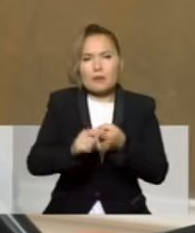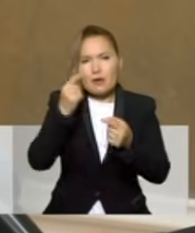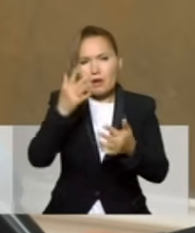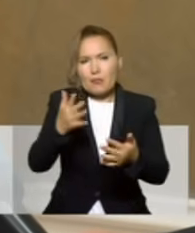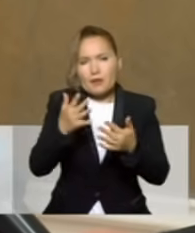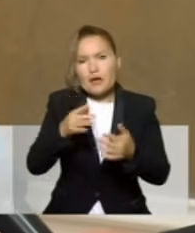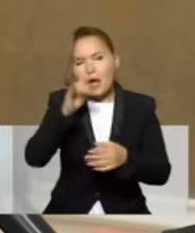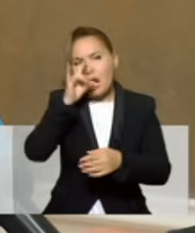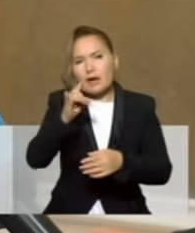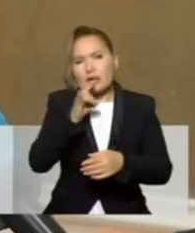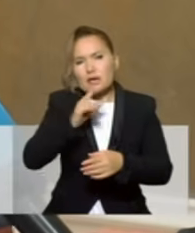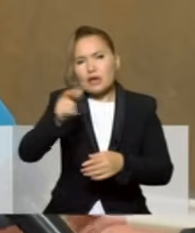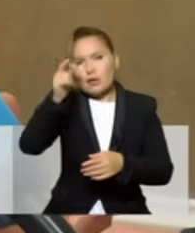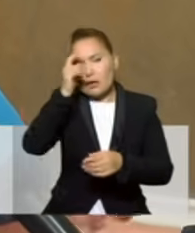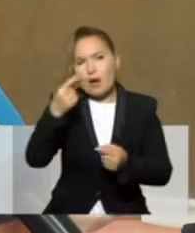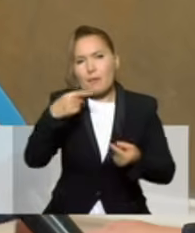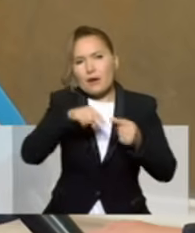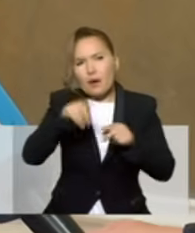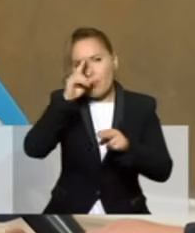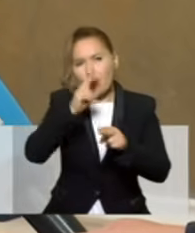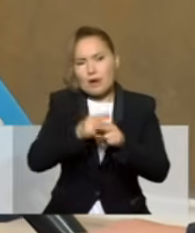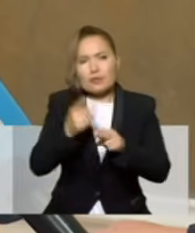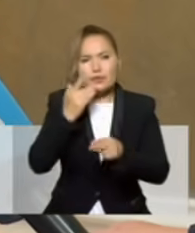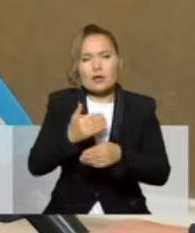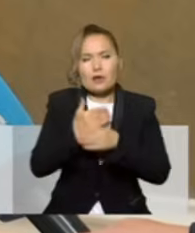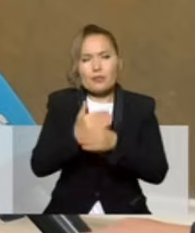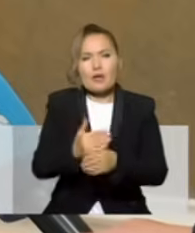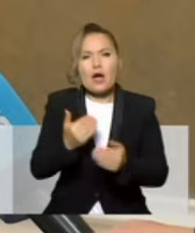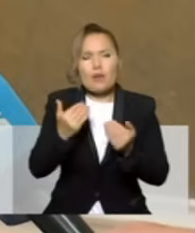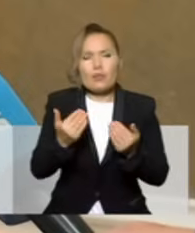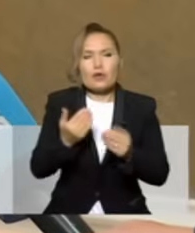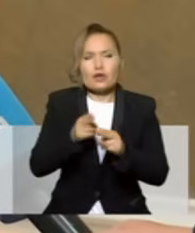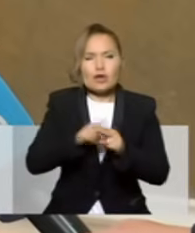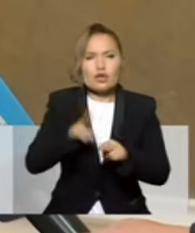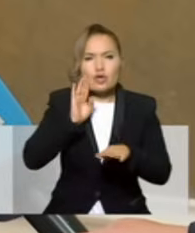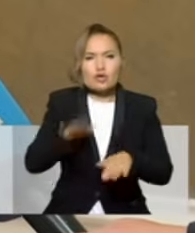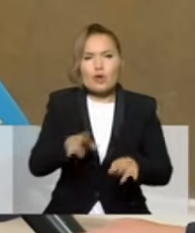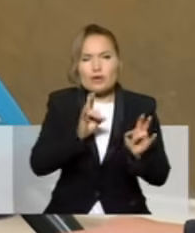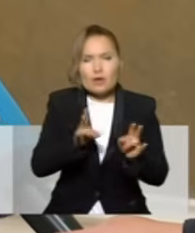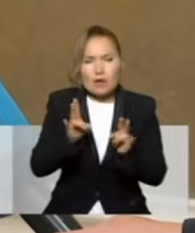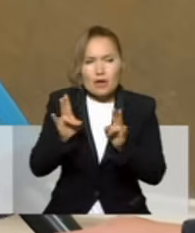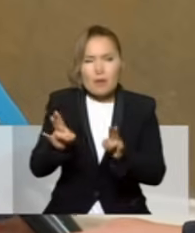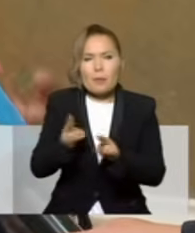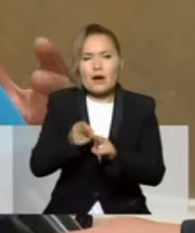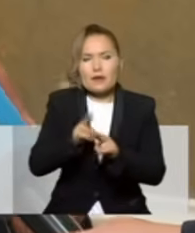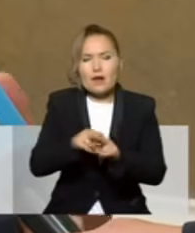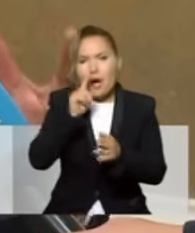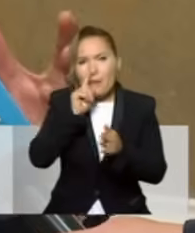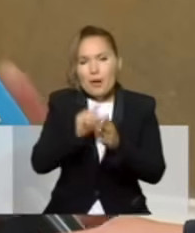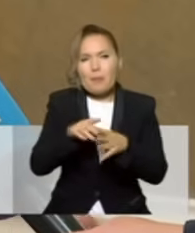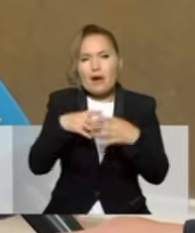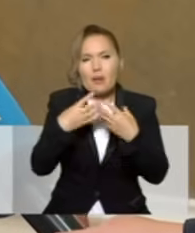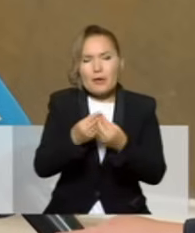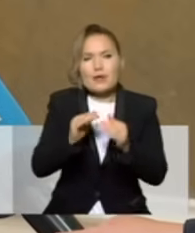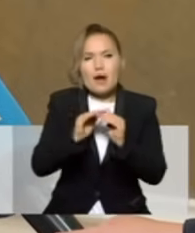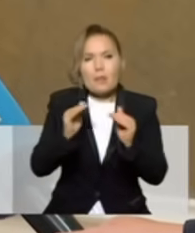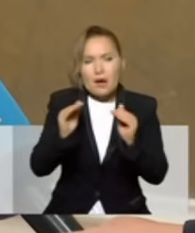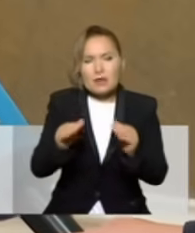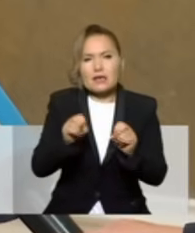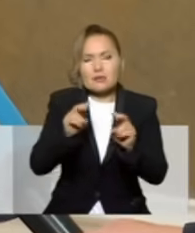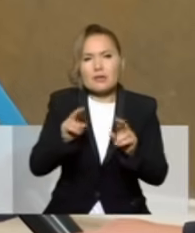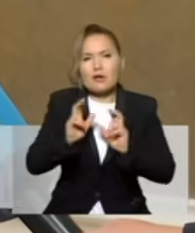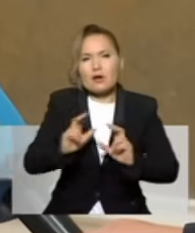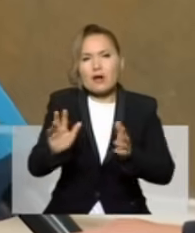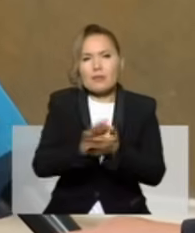анық. Қазақстан мен Түркия бірін-бірі бауыр санайды. Бізге де бүгін су тасқынынан зардап шеккен талапкерлер үшін қосымша білім гранттарын бөліп,